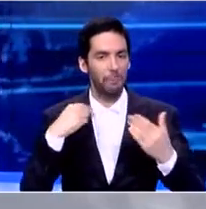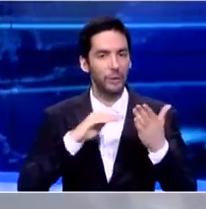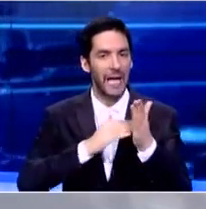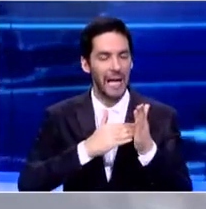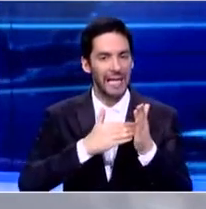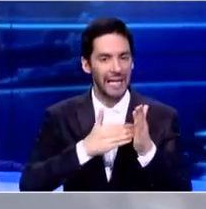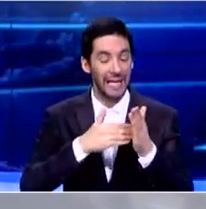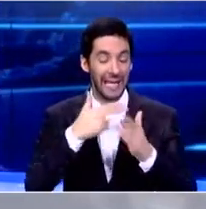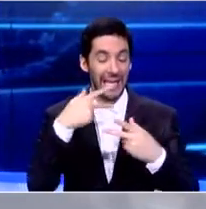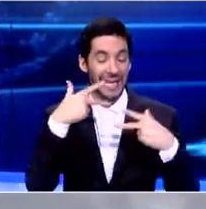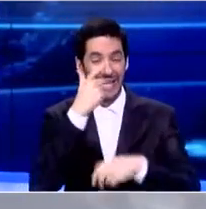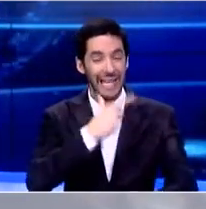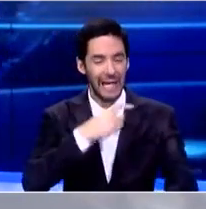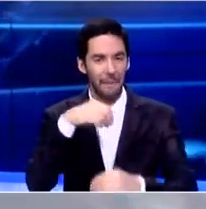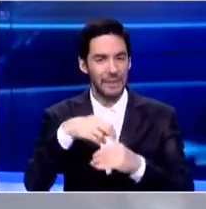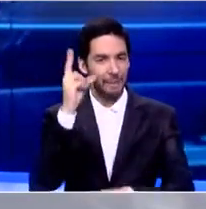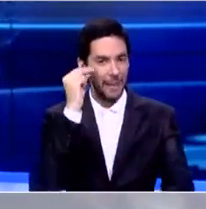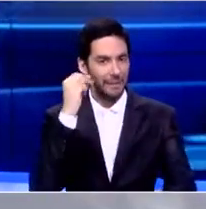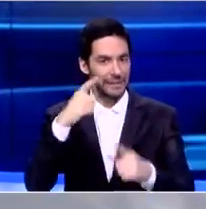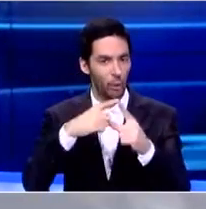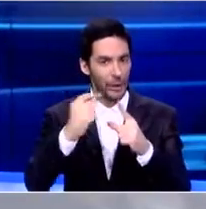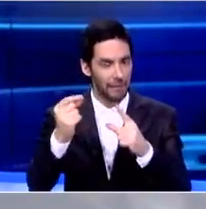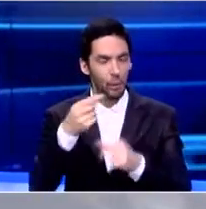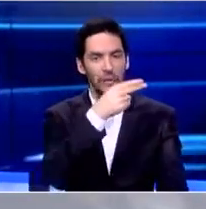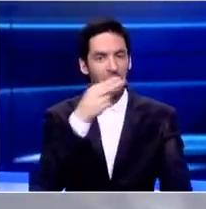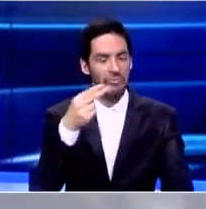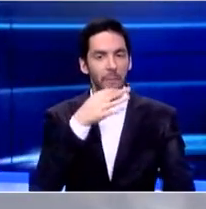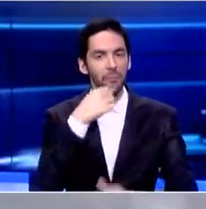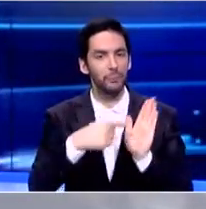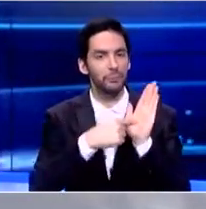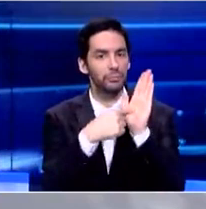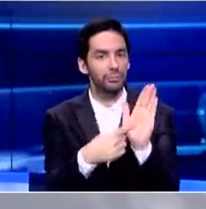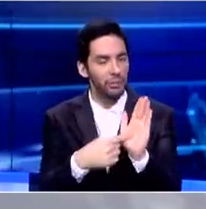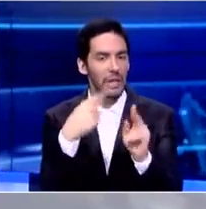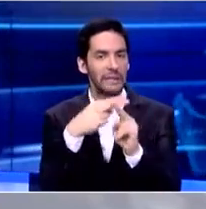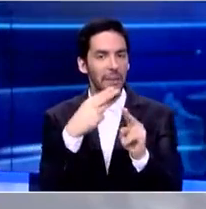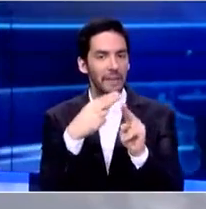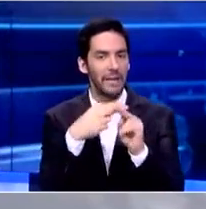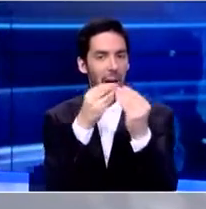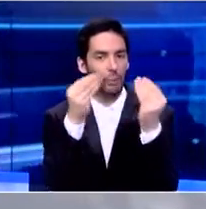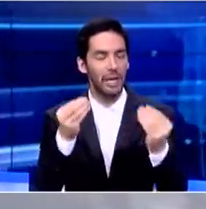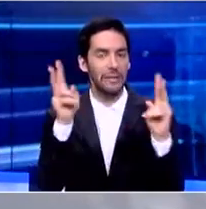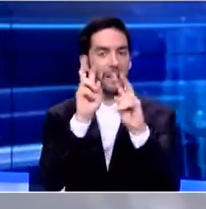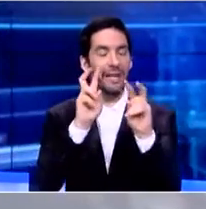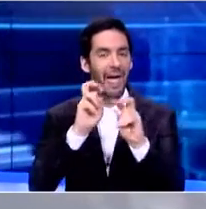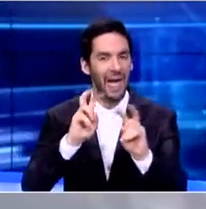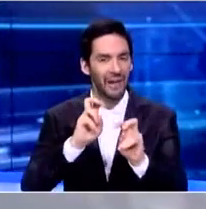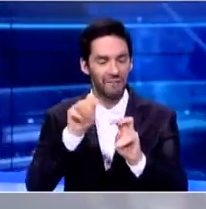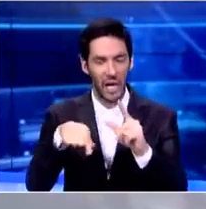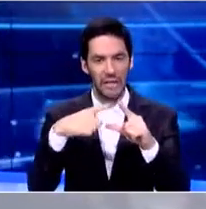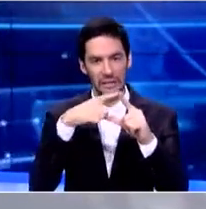του Πανεπιστημίου Κύπρου, ο κ. Γιώργος Νικολόπουλος, για να μας παρουσιάσει τα επιδημιολογικά στατιστικά στοιχεία που